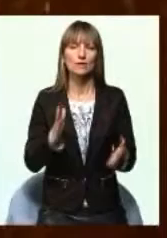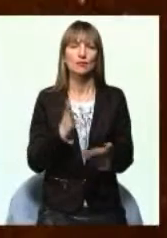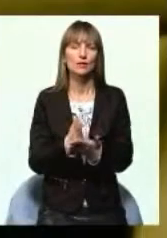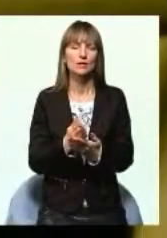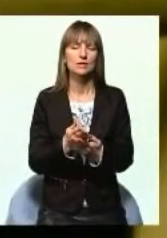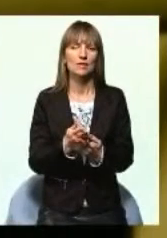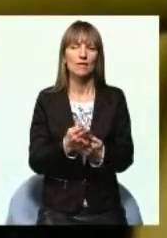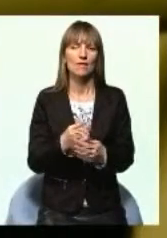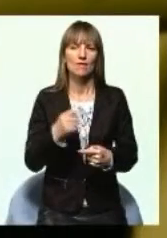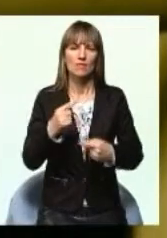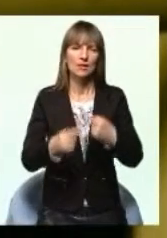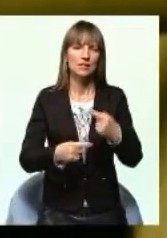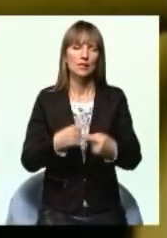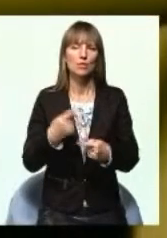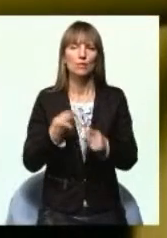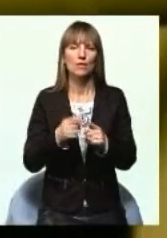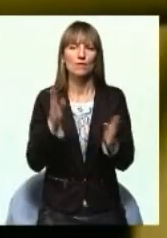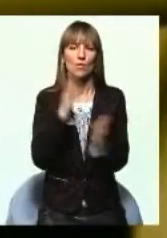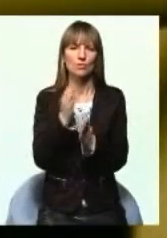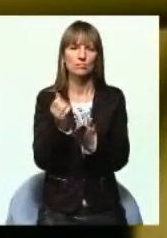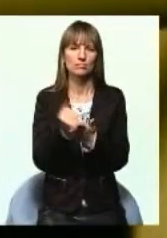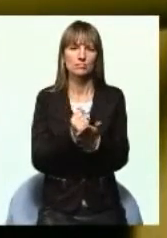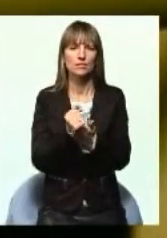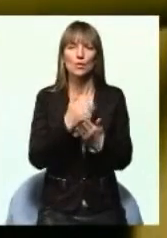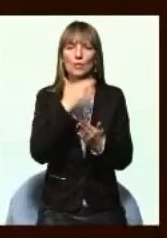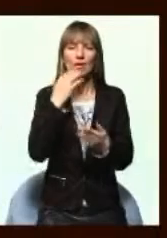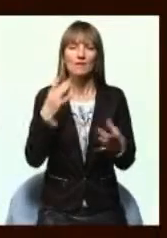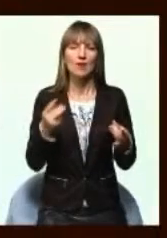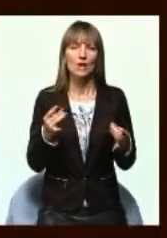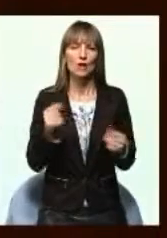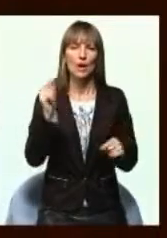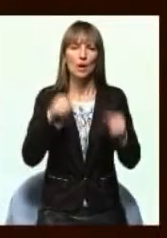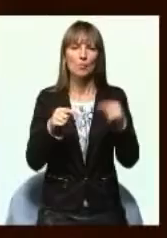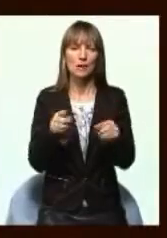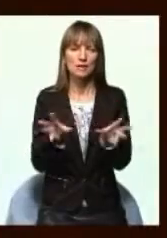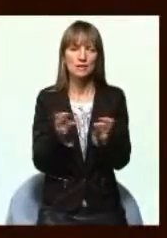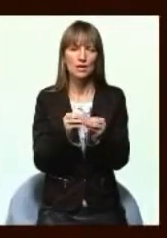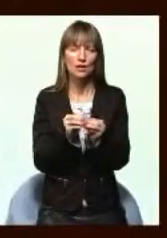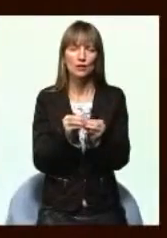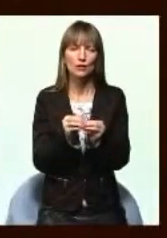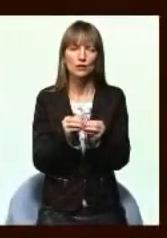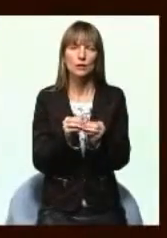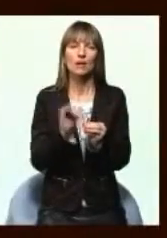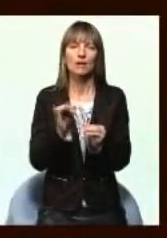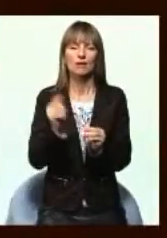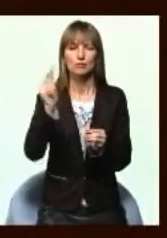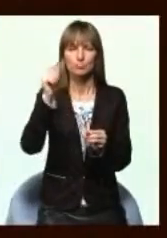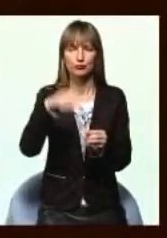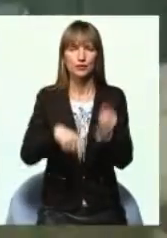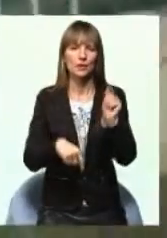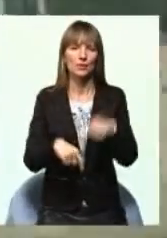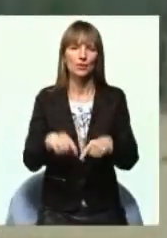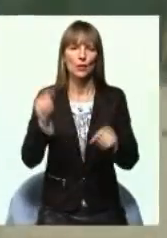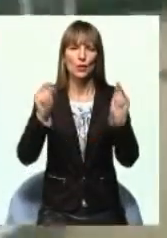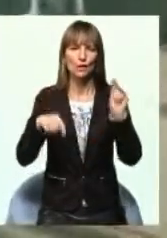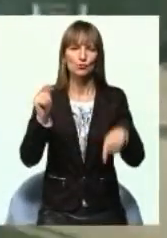відбувається безперервно, тому у повітрі накопичується дуже багато вологи. Крапельки з'єднуються одна з одною і падають на землю